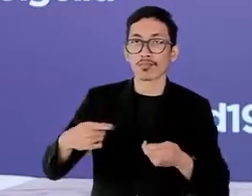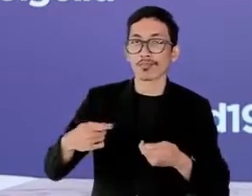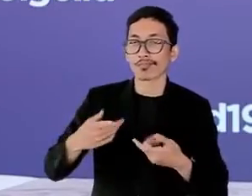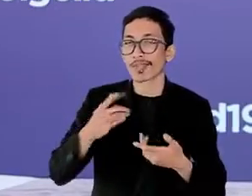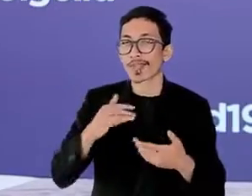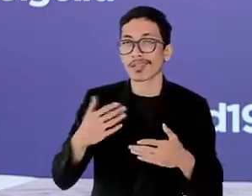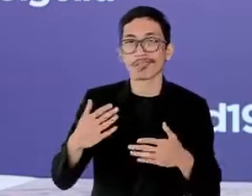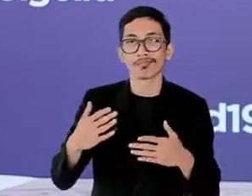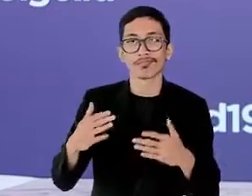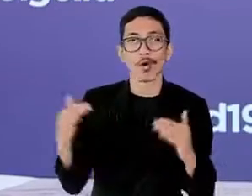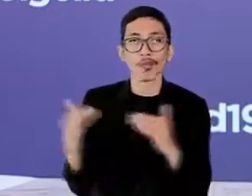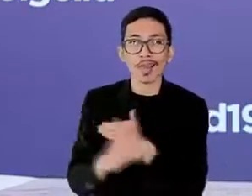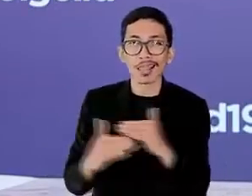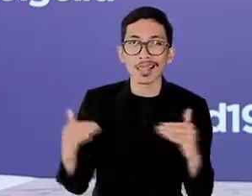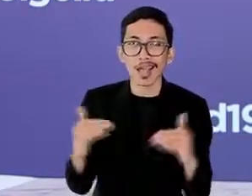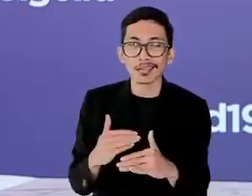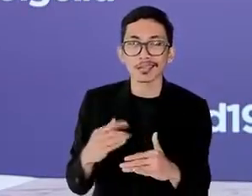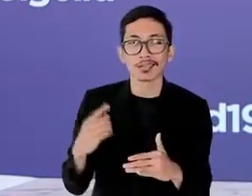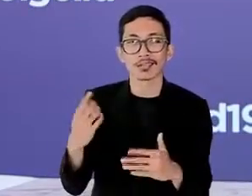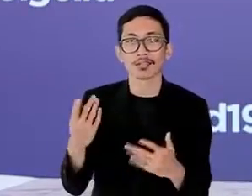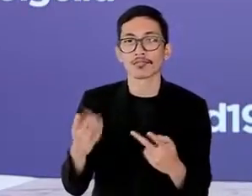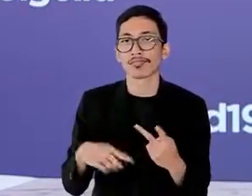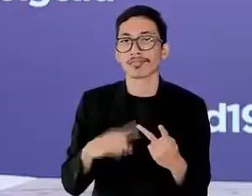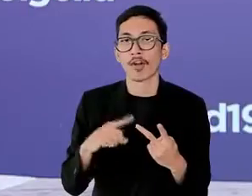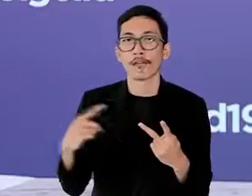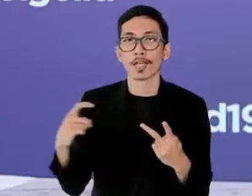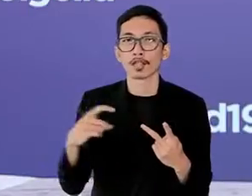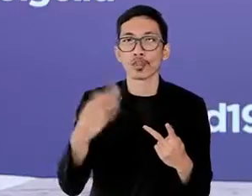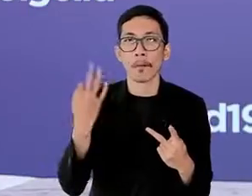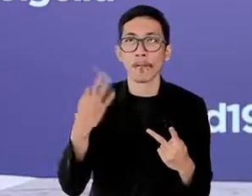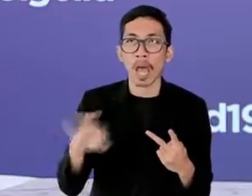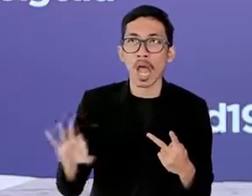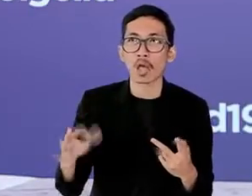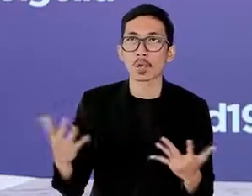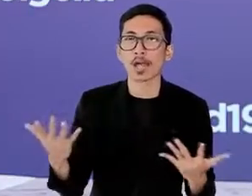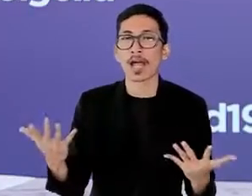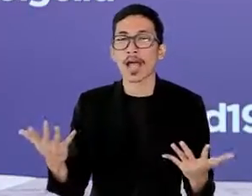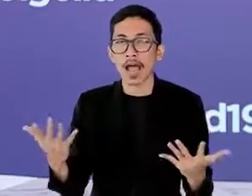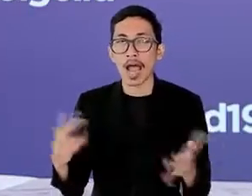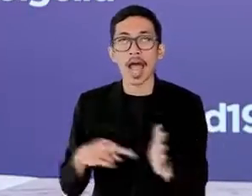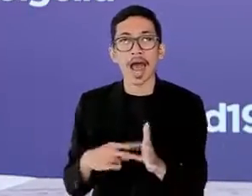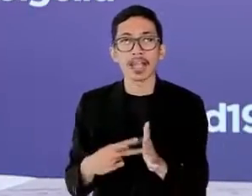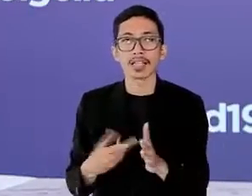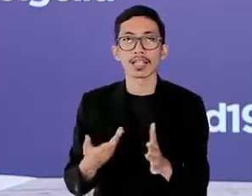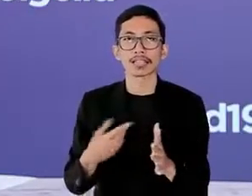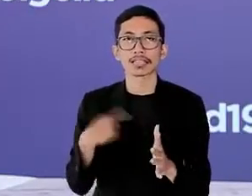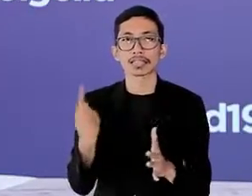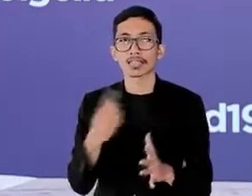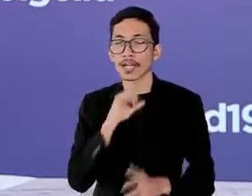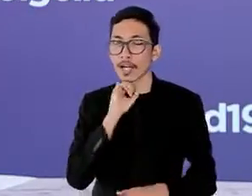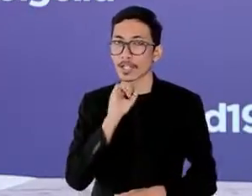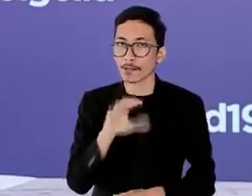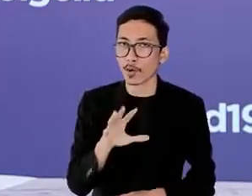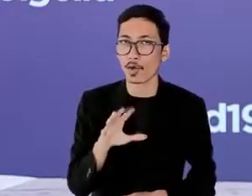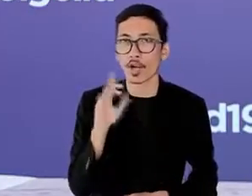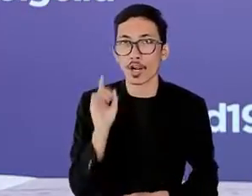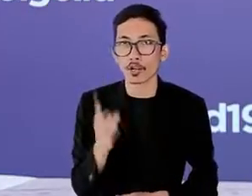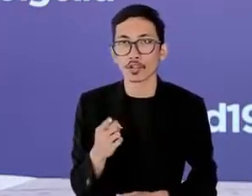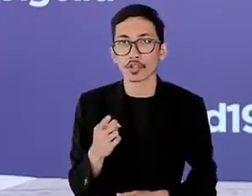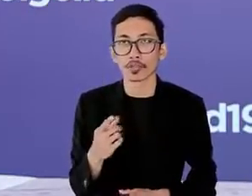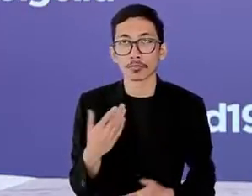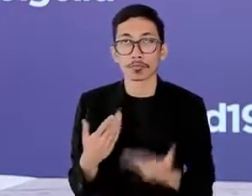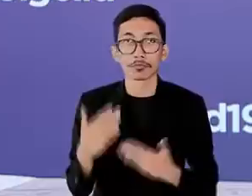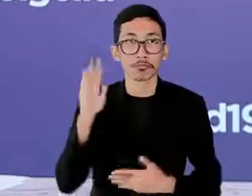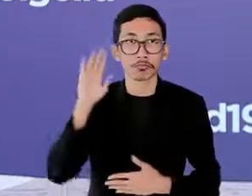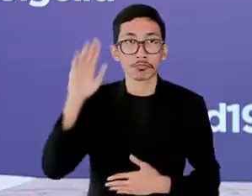varian berkontribusi pada Perlunya kita kembali melakukan tahap merespon saat Puncak kasus kedua